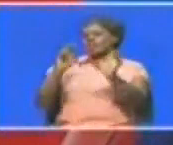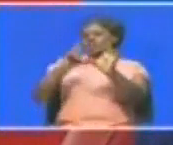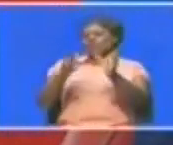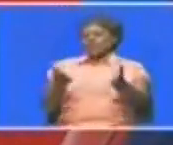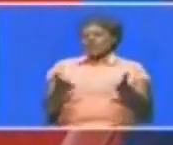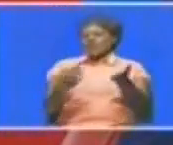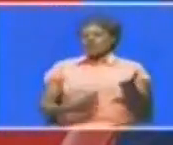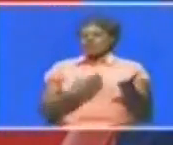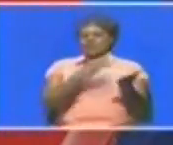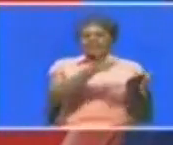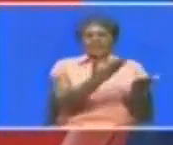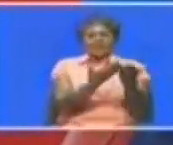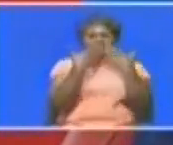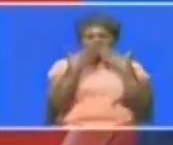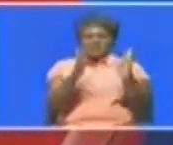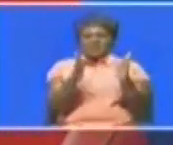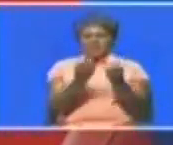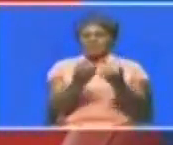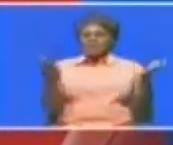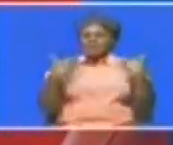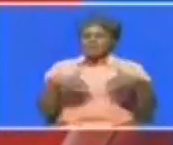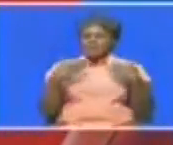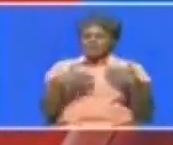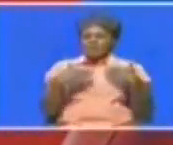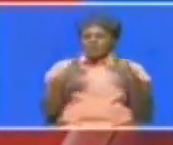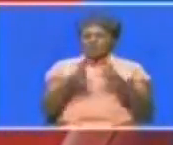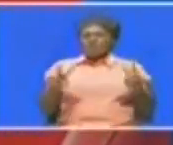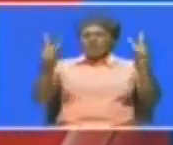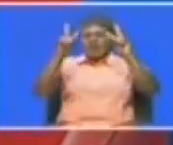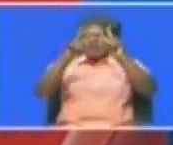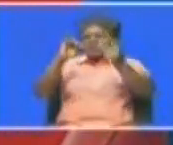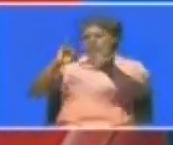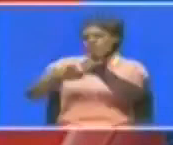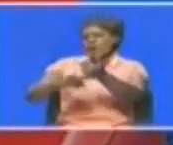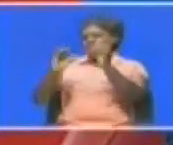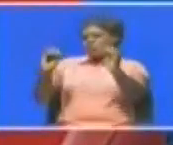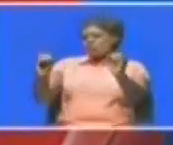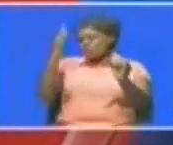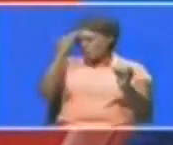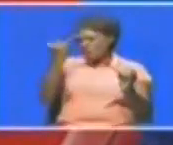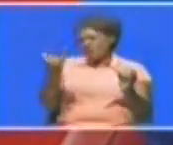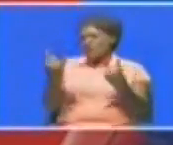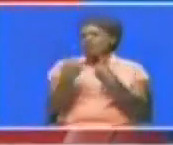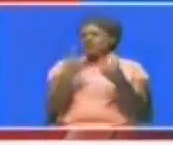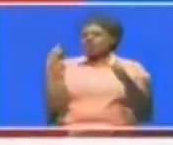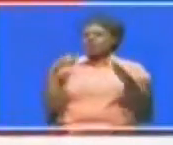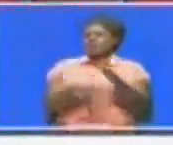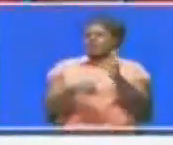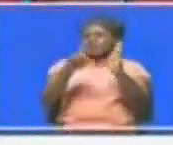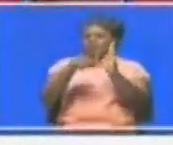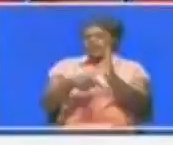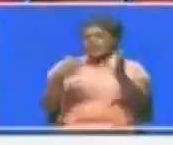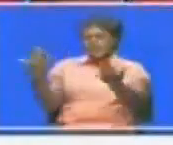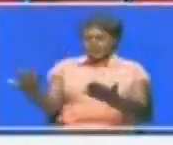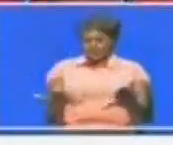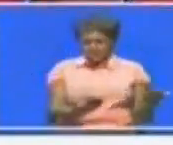bikifimbo shafika, mbona watu wengi siku hizi hawathamini ndoa? Na basi tutaweza kulizungumzia swala hilo kwa kina. Bikifimbo, karibu